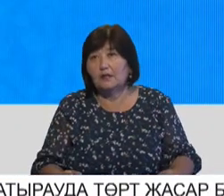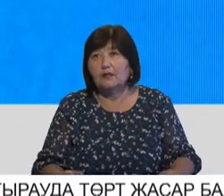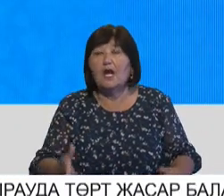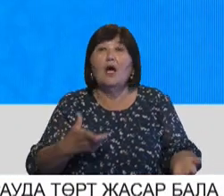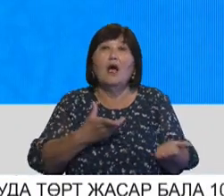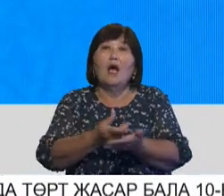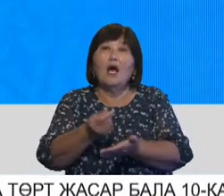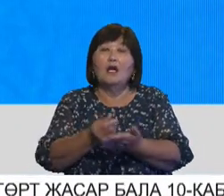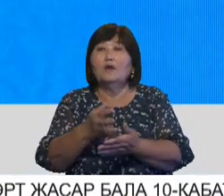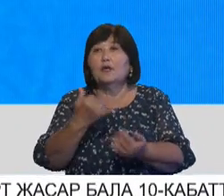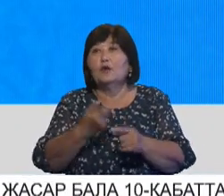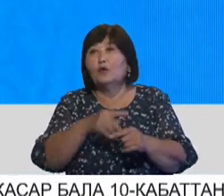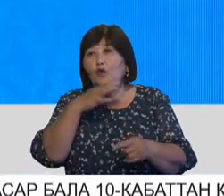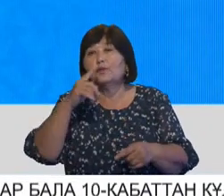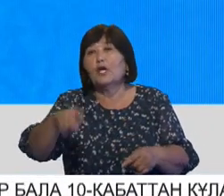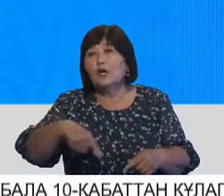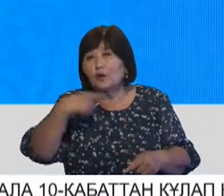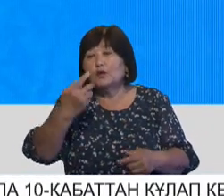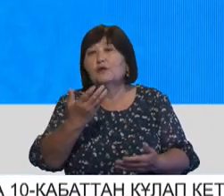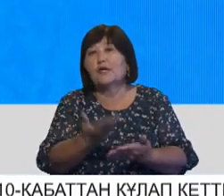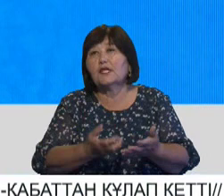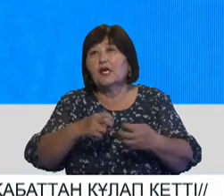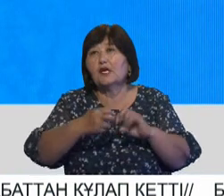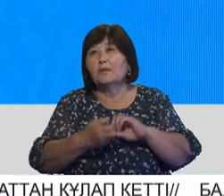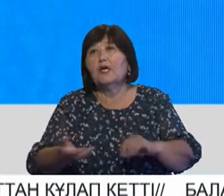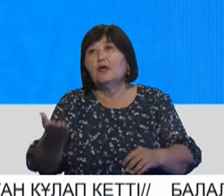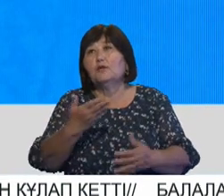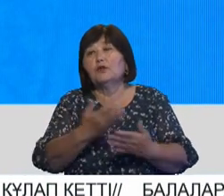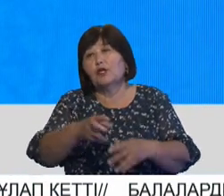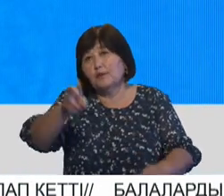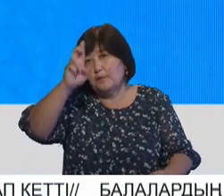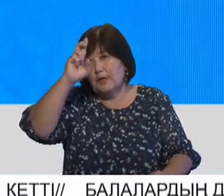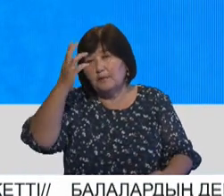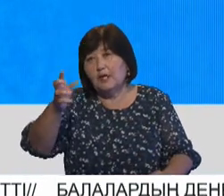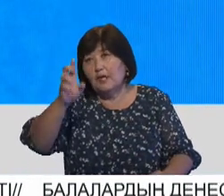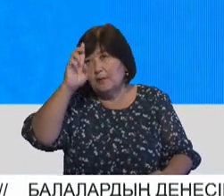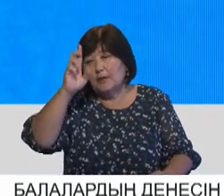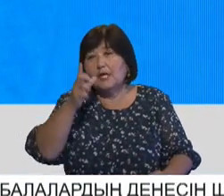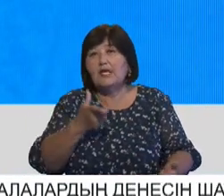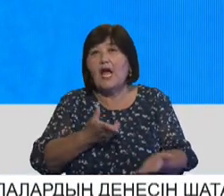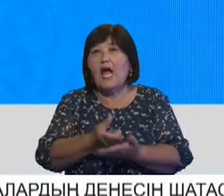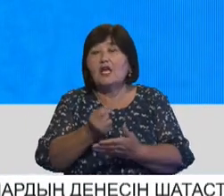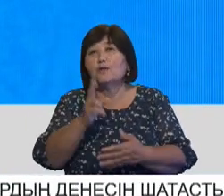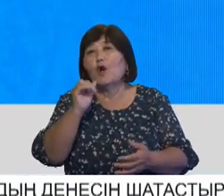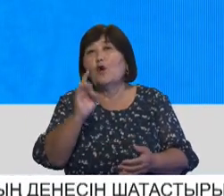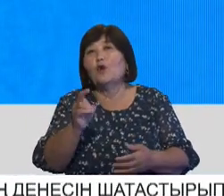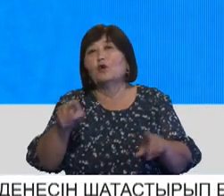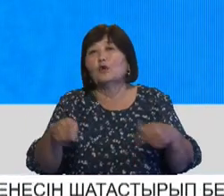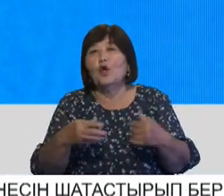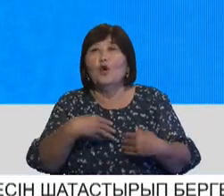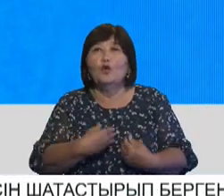бар. Оны енді көптен бері көтеріп келе жатқан мәселе, біздің ұсынысымыз мемлекетте мемлекеттік алимент фондын құру. Өкінішке орай